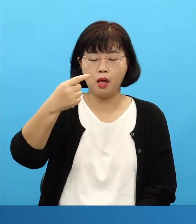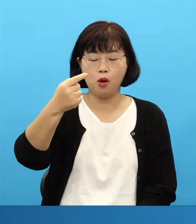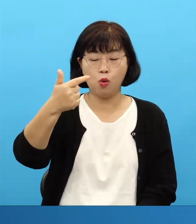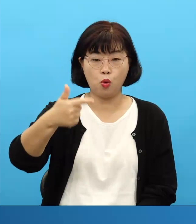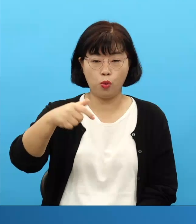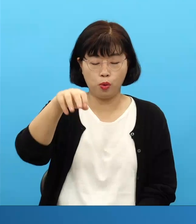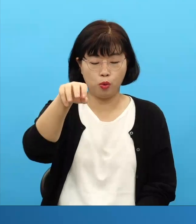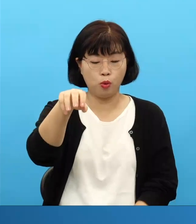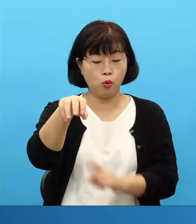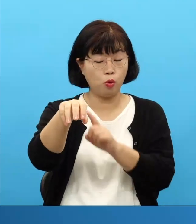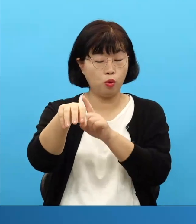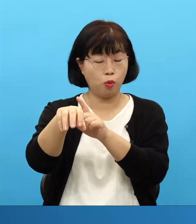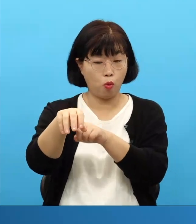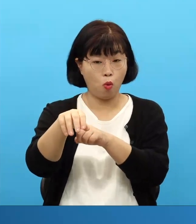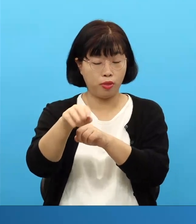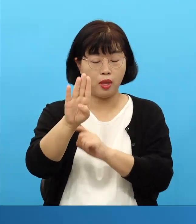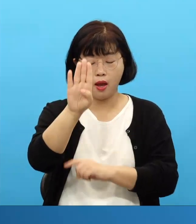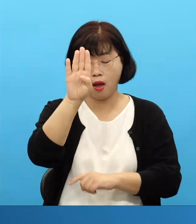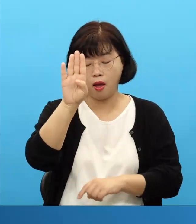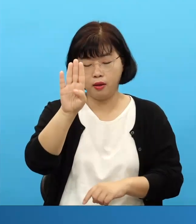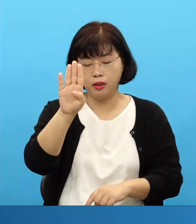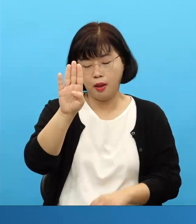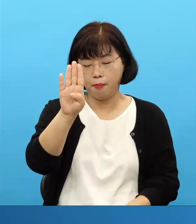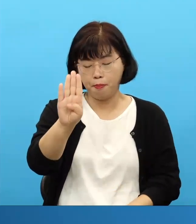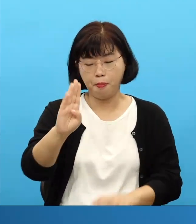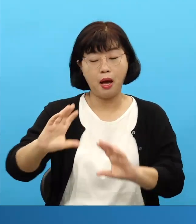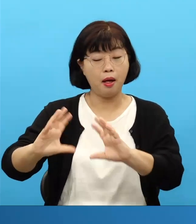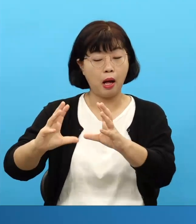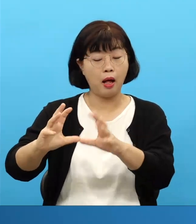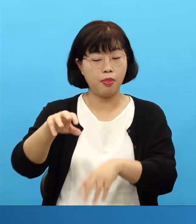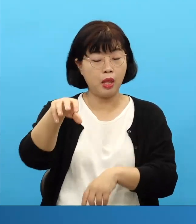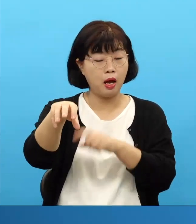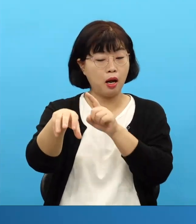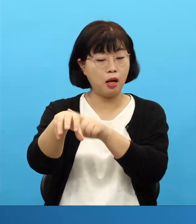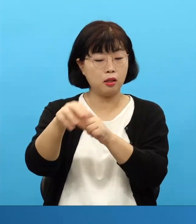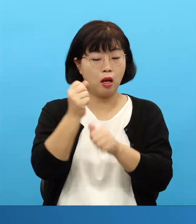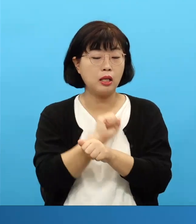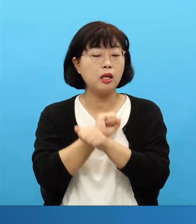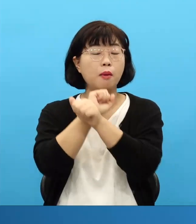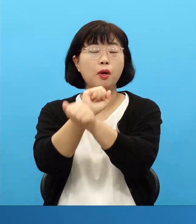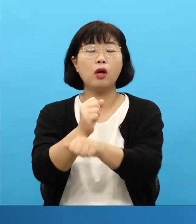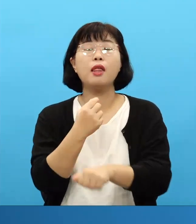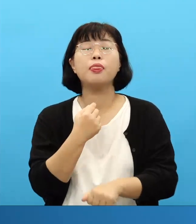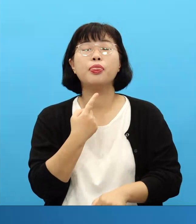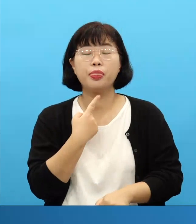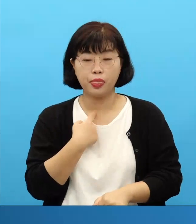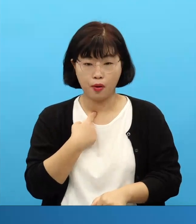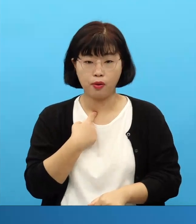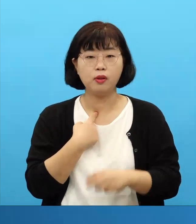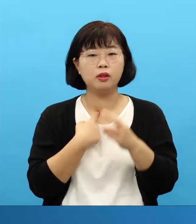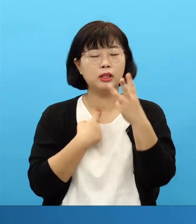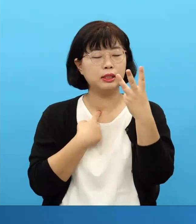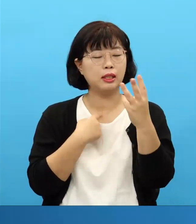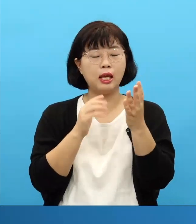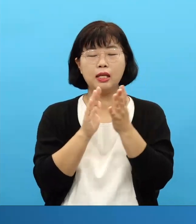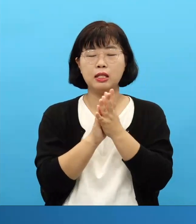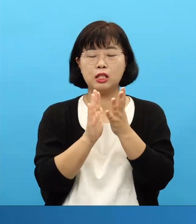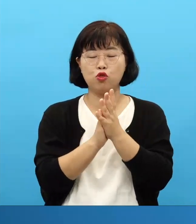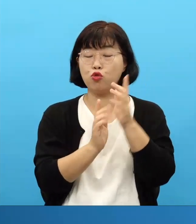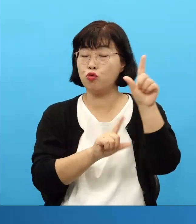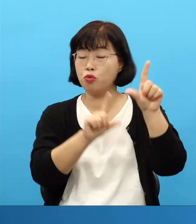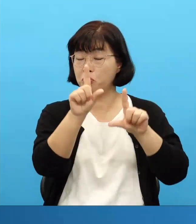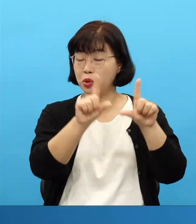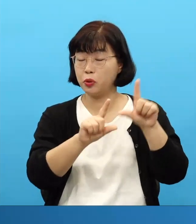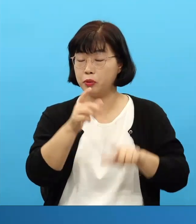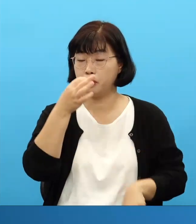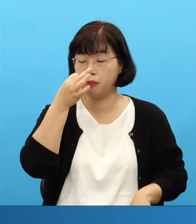괜찮습니다, 그랬어요. They said it's okay even if we go into the fire. 진짜 그렇게 얘기했다니까요. They really said it was all right. 우리가 싸울 때만 농담한 것도 아니고요. 진짜